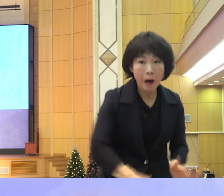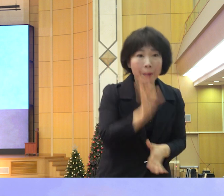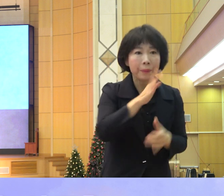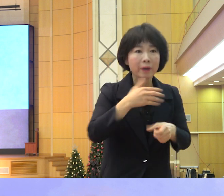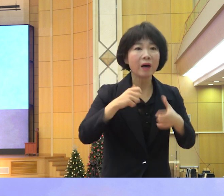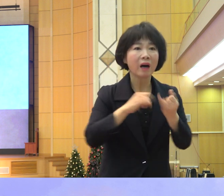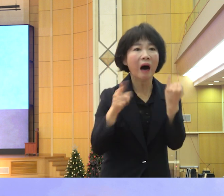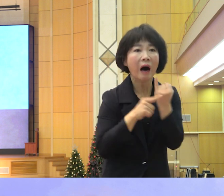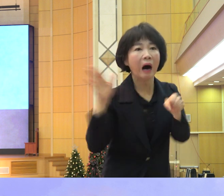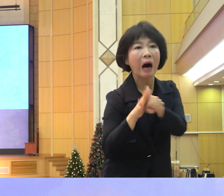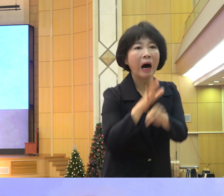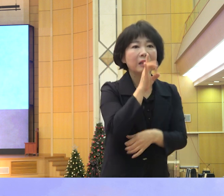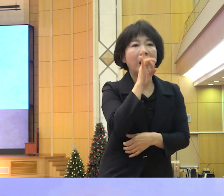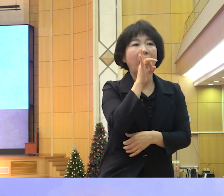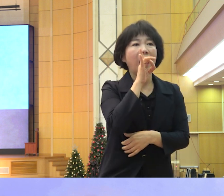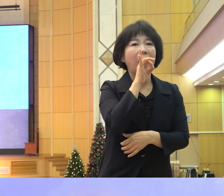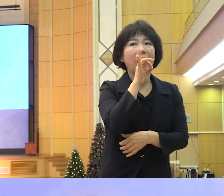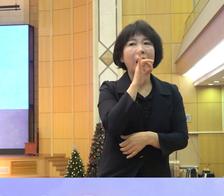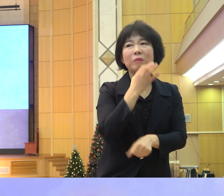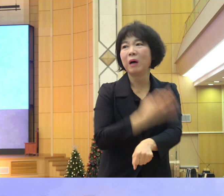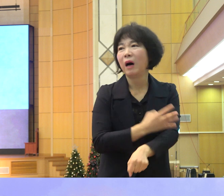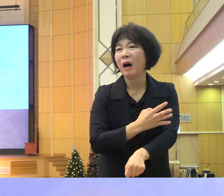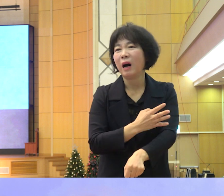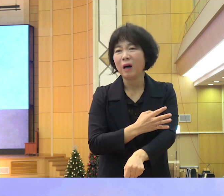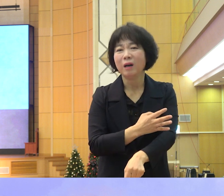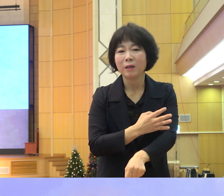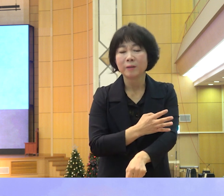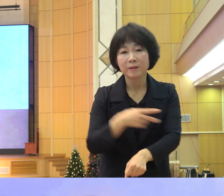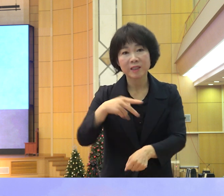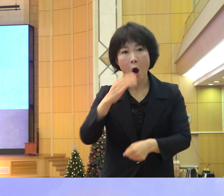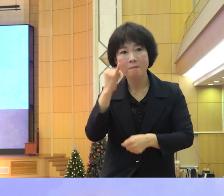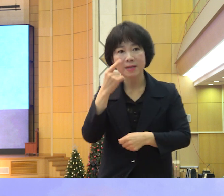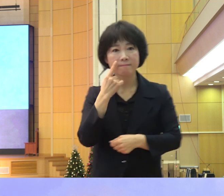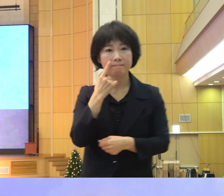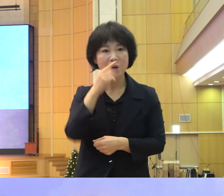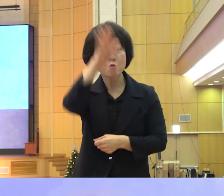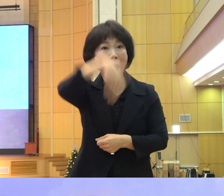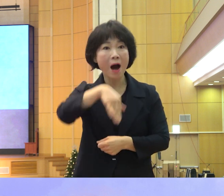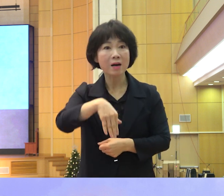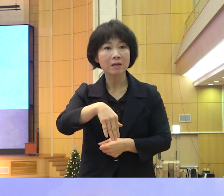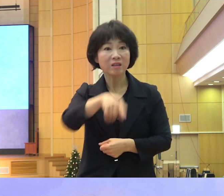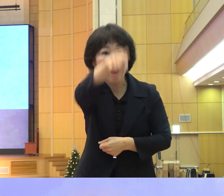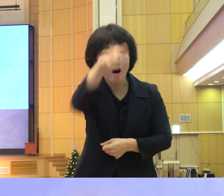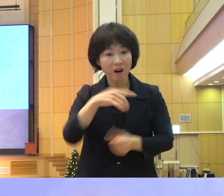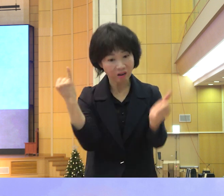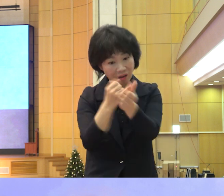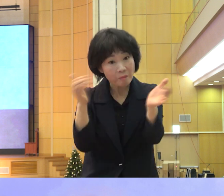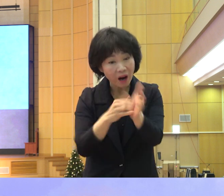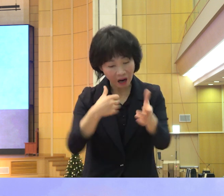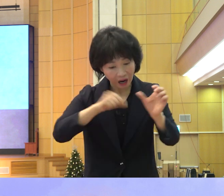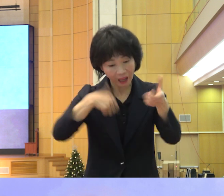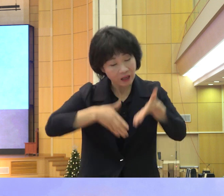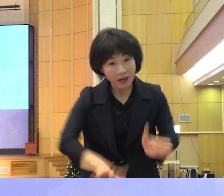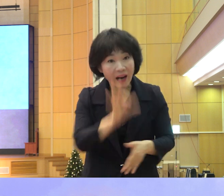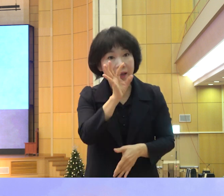그래서 시어머니가 안 되겠다. 너 지금 우리 집안에 시집 왔는데